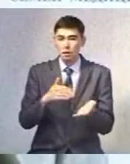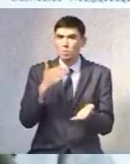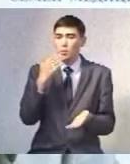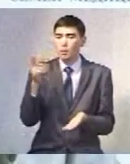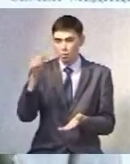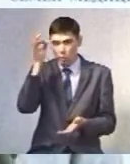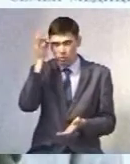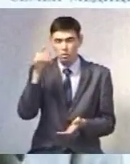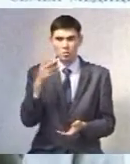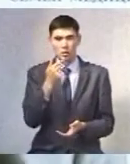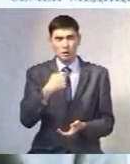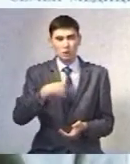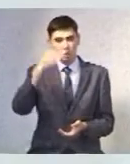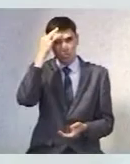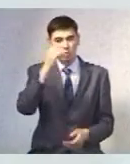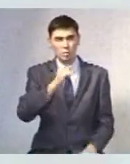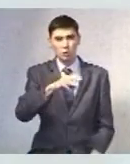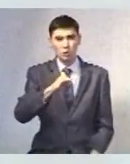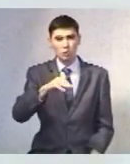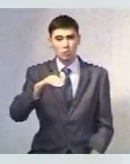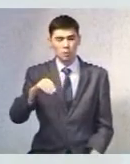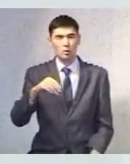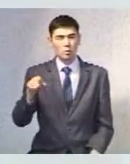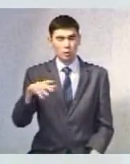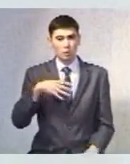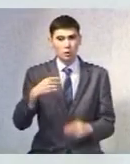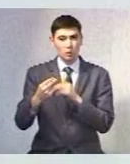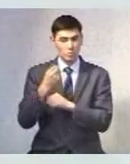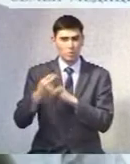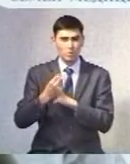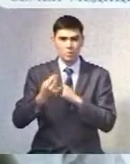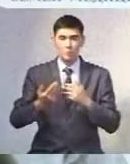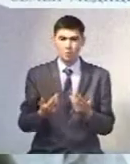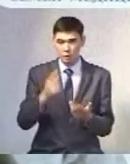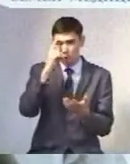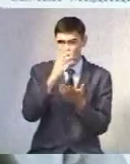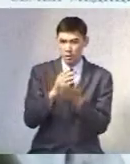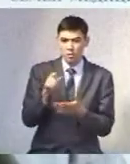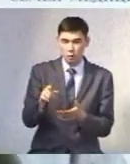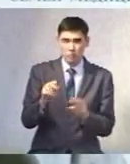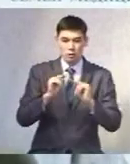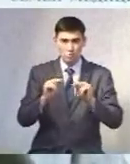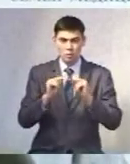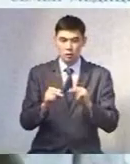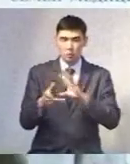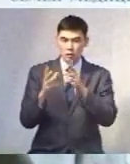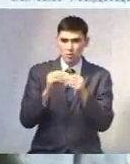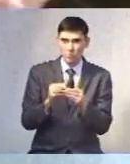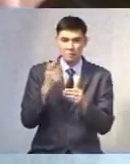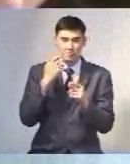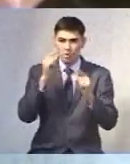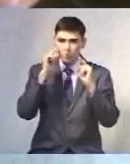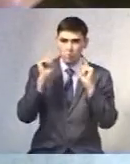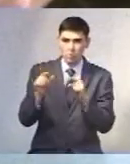Каримовна». Это настолько выдающийся человек и педагог, который зажигал факел знания и